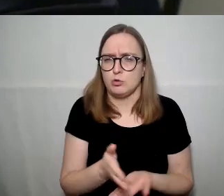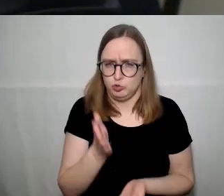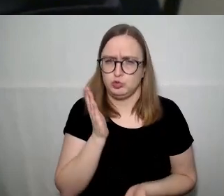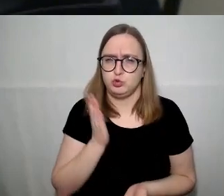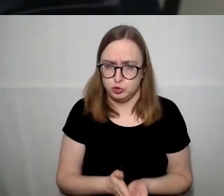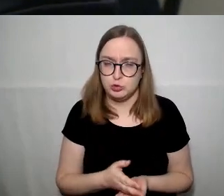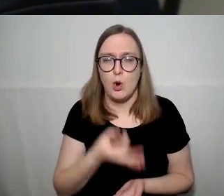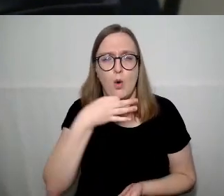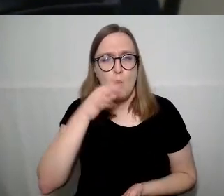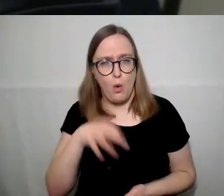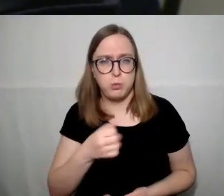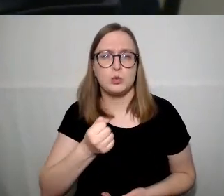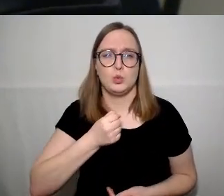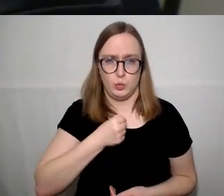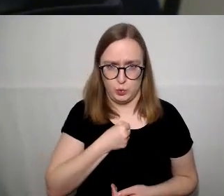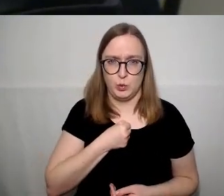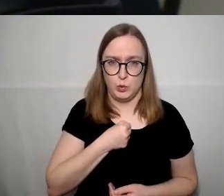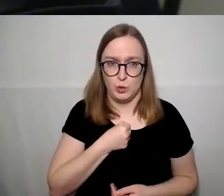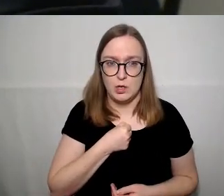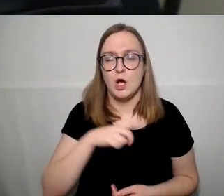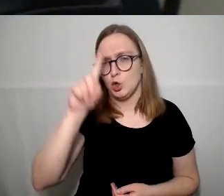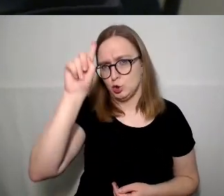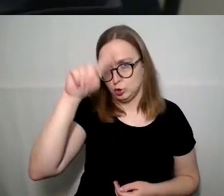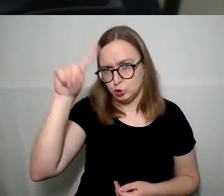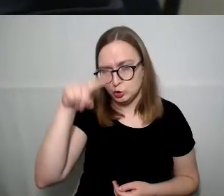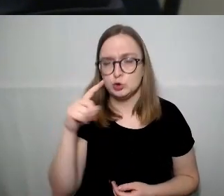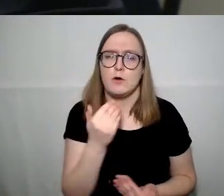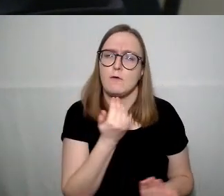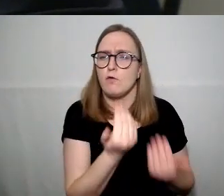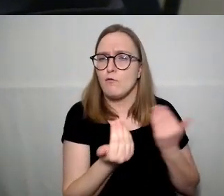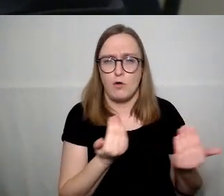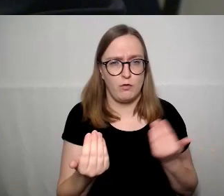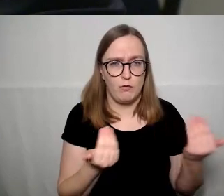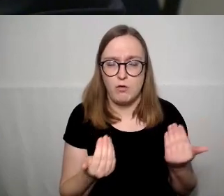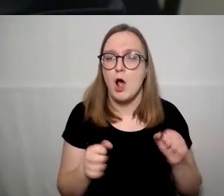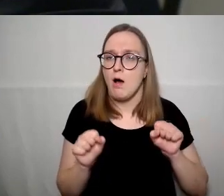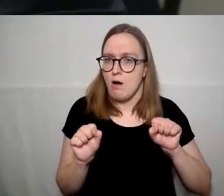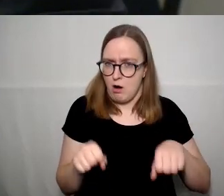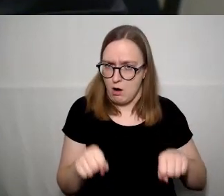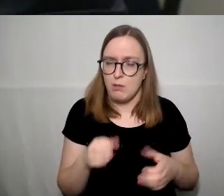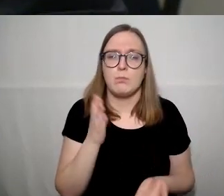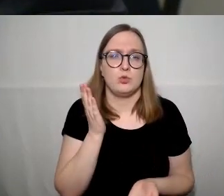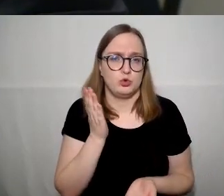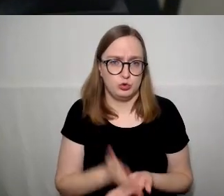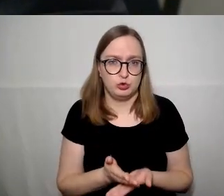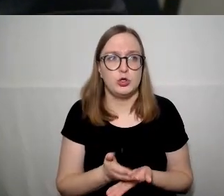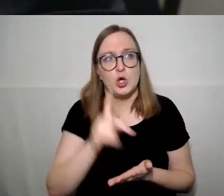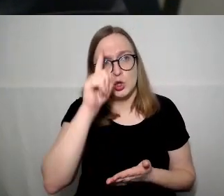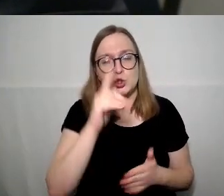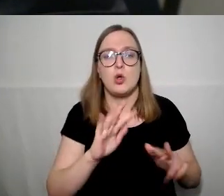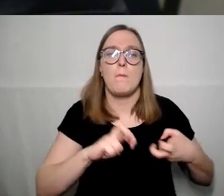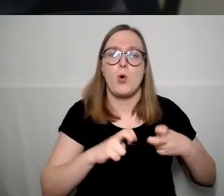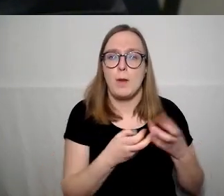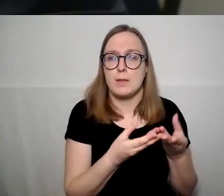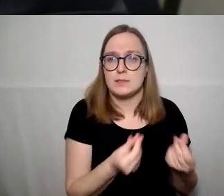įgūdžių ir žinojimo ir galimybių, kaip spręsti problemas.